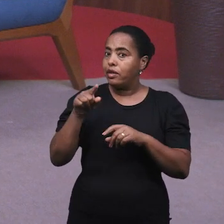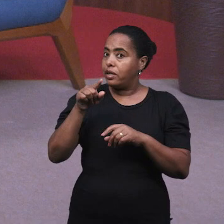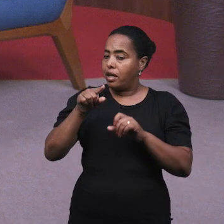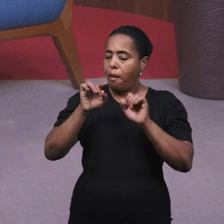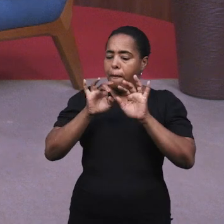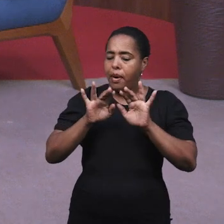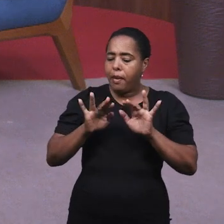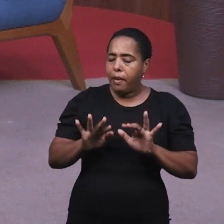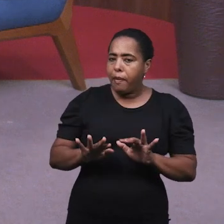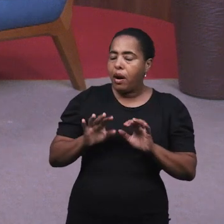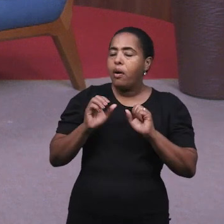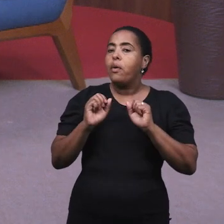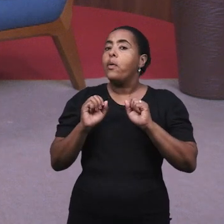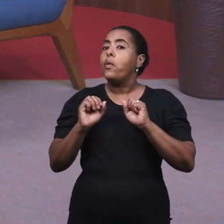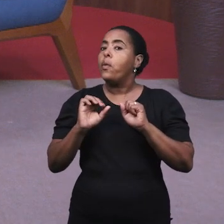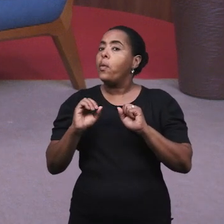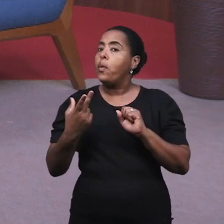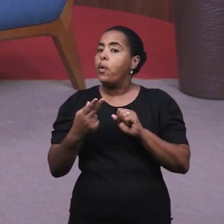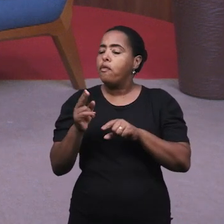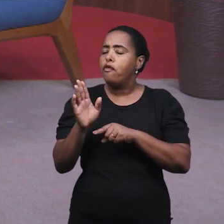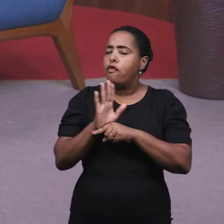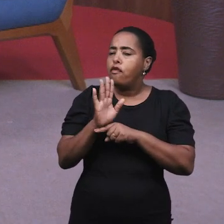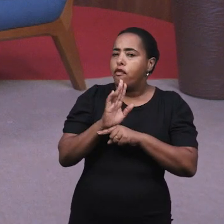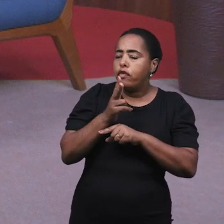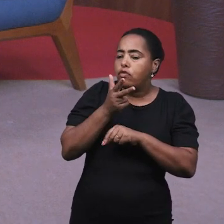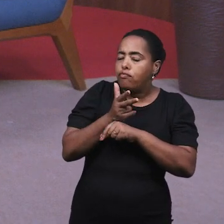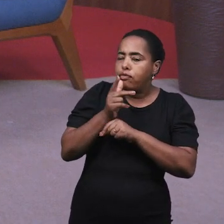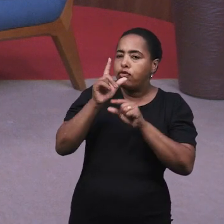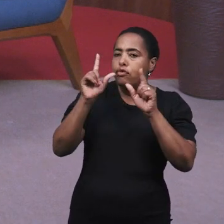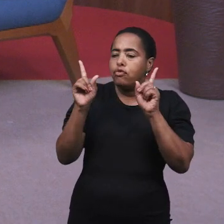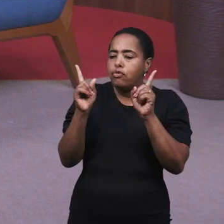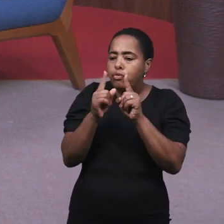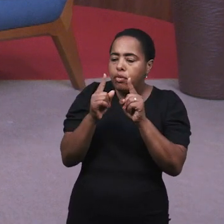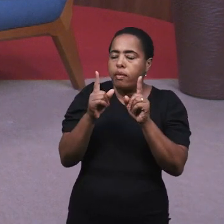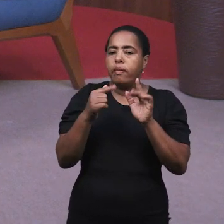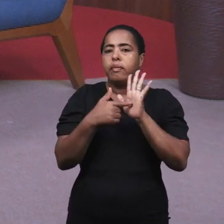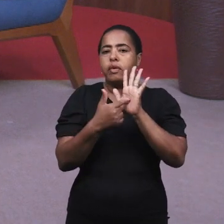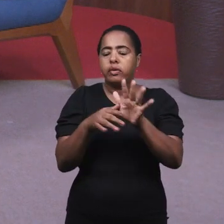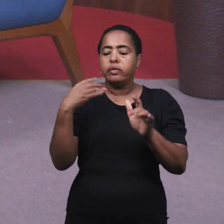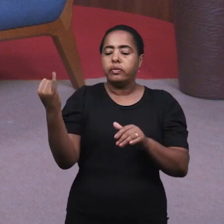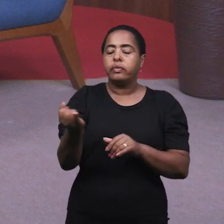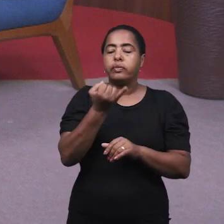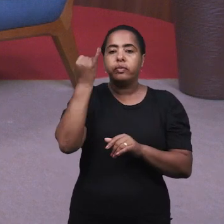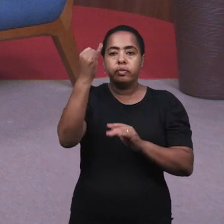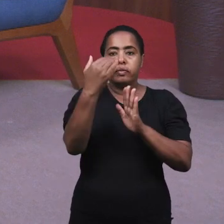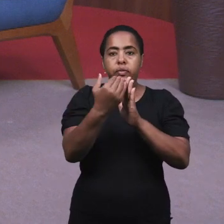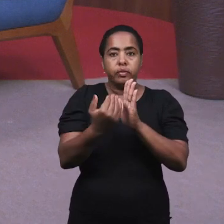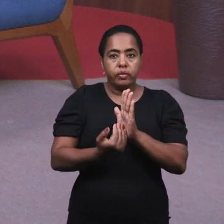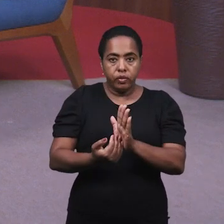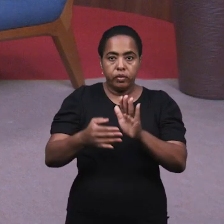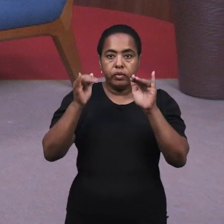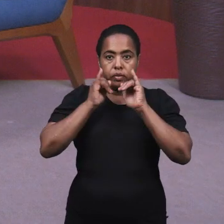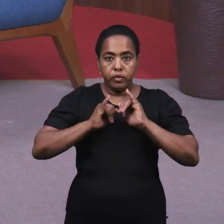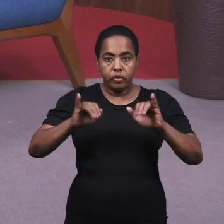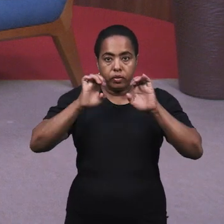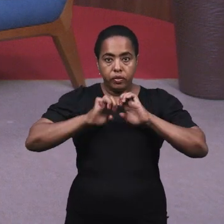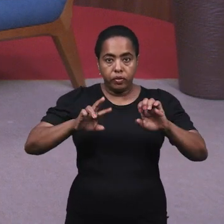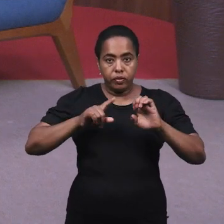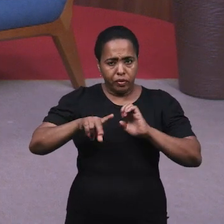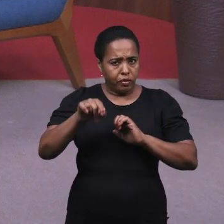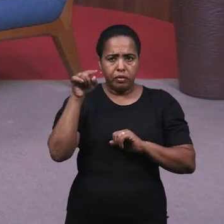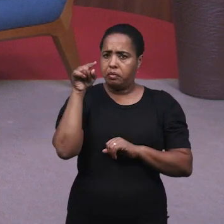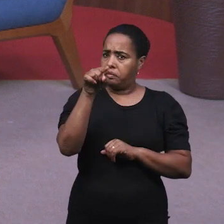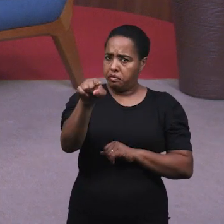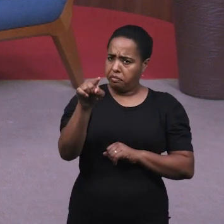là, vous allez ou écrire ou envoyer une petite vidéo en parlant sur l'importance de la formation dans notre